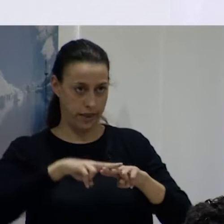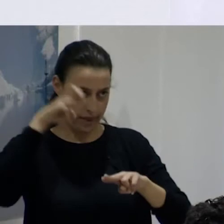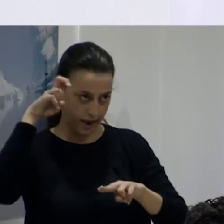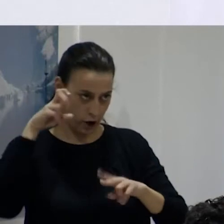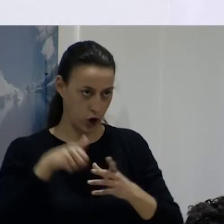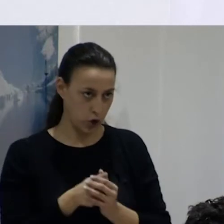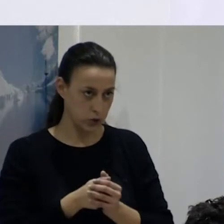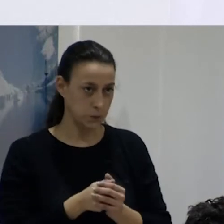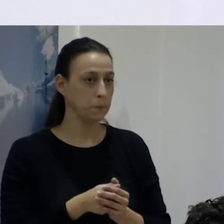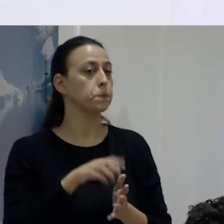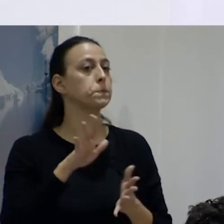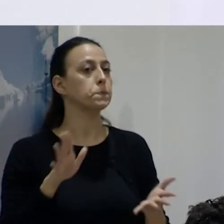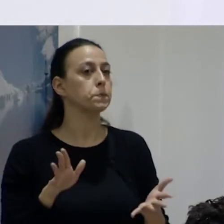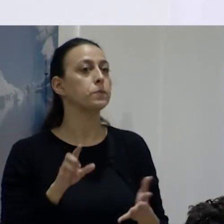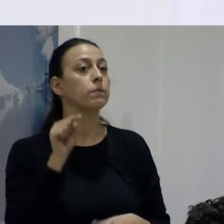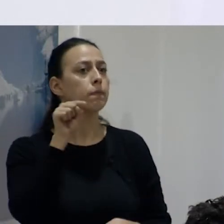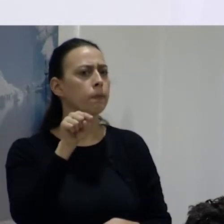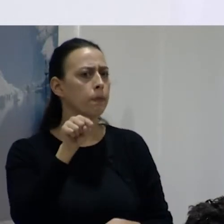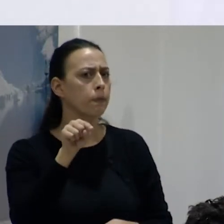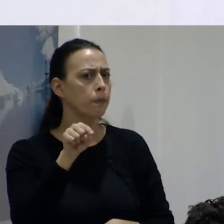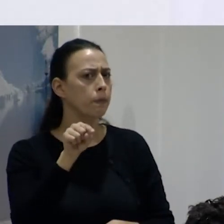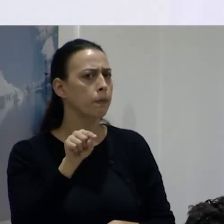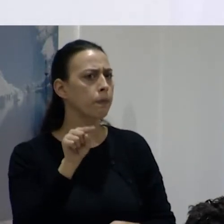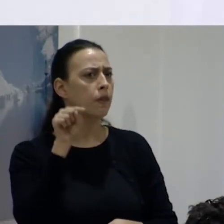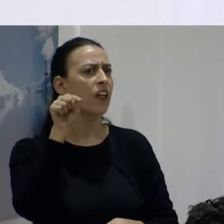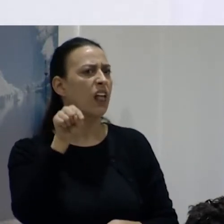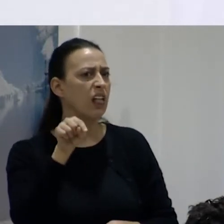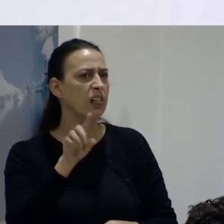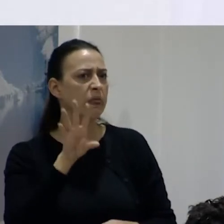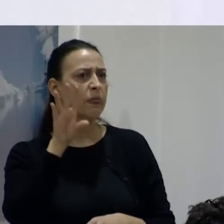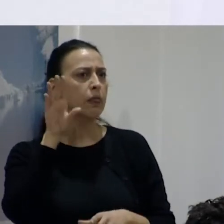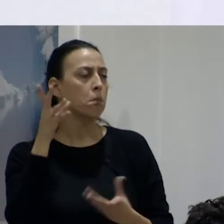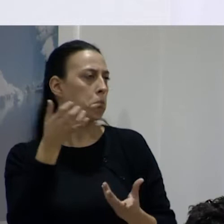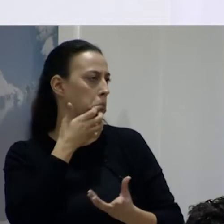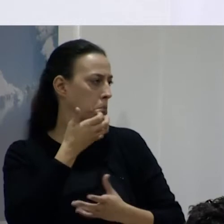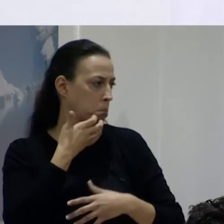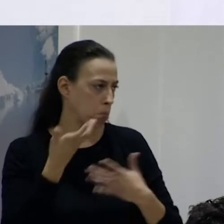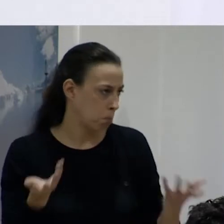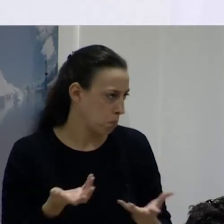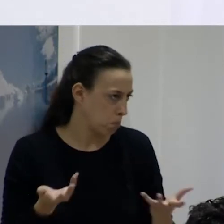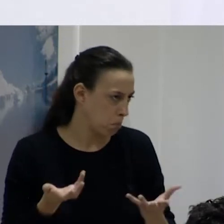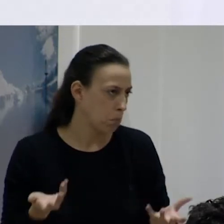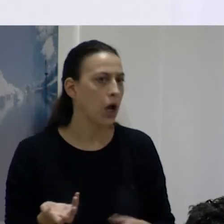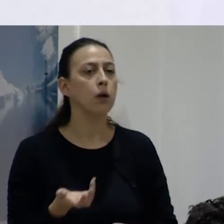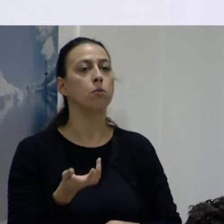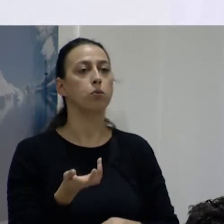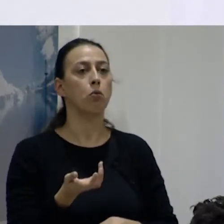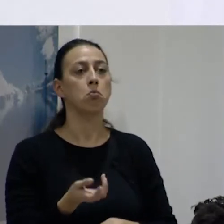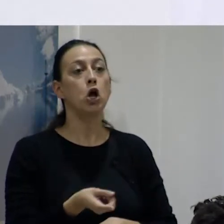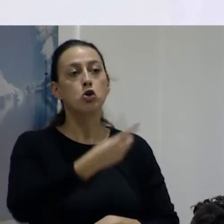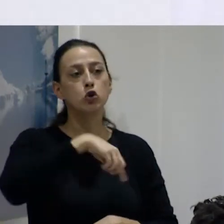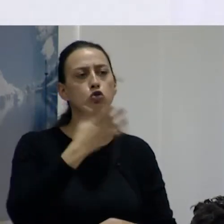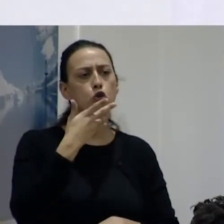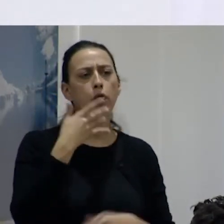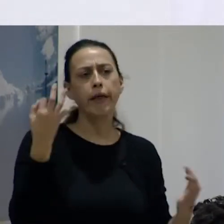acaba de mencionar, amb el mateix tipus de coneixement que tenim del mateix Braque o del general